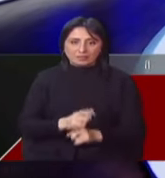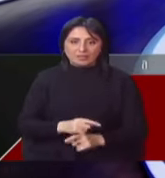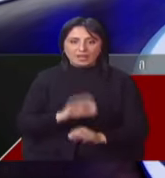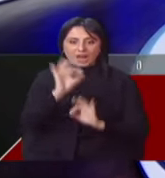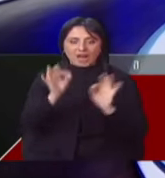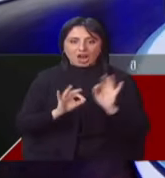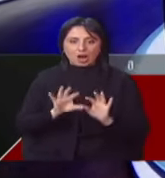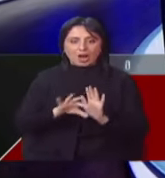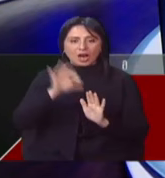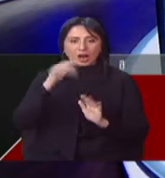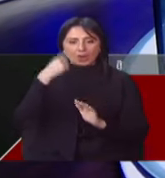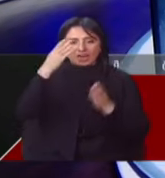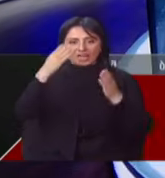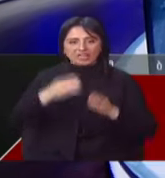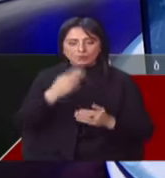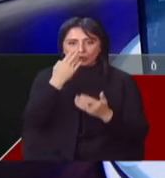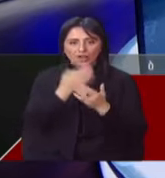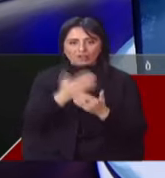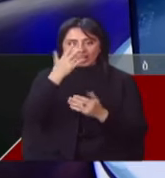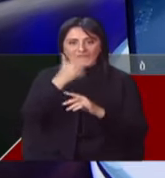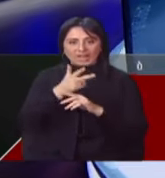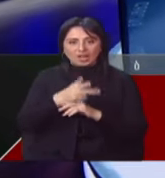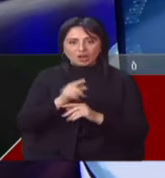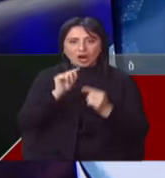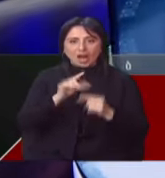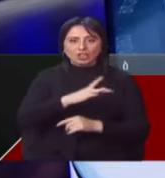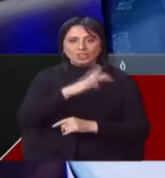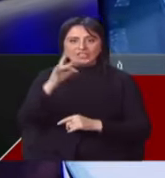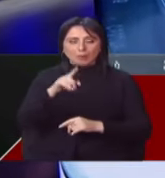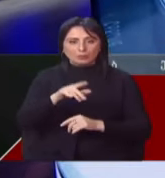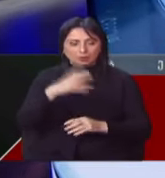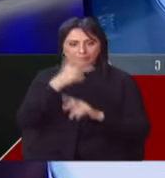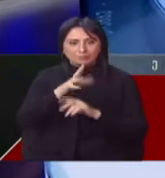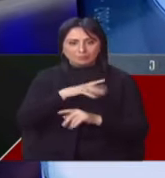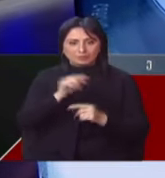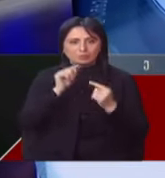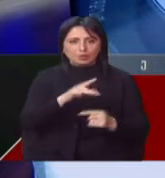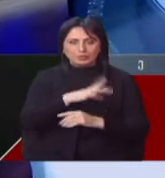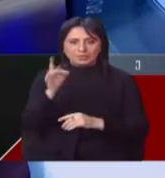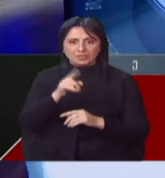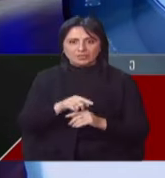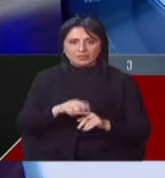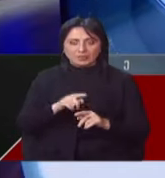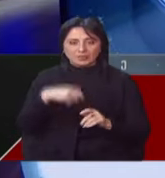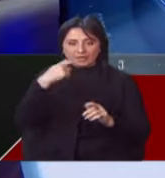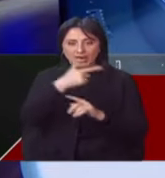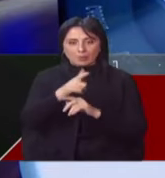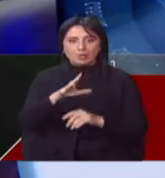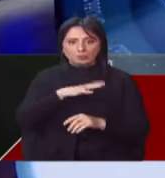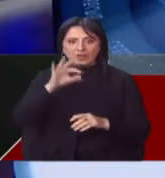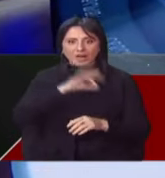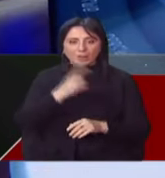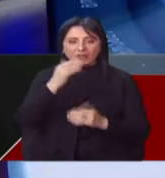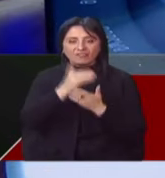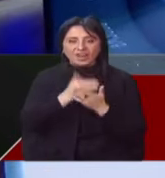ხელოვანი, მკვეთრად, გამორჩეული, ინდივიდუალური, ხედვით და ფილმებით, სადაც ანტისაბჭოთა განწყობები მძაფრად იყო გადმოცემული. ჩვენს რეპორტაჟში გამოყენებული იქნება